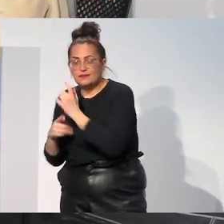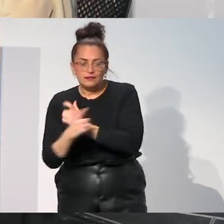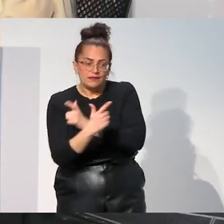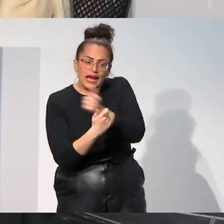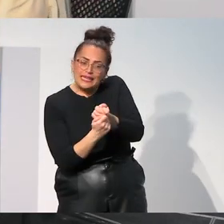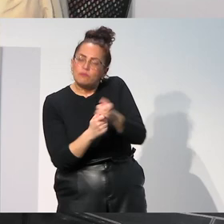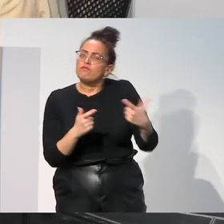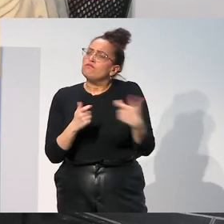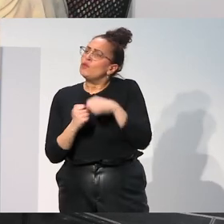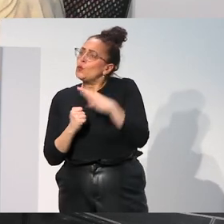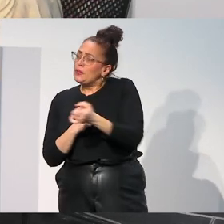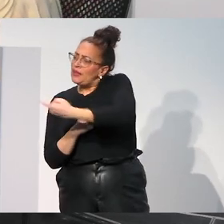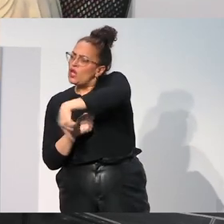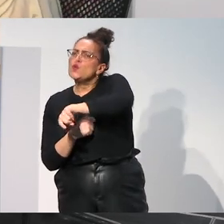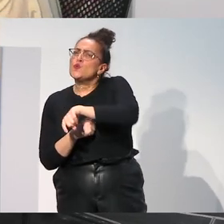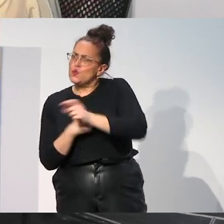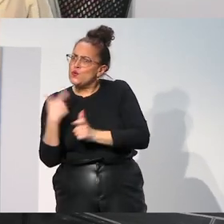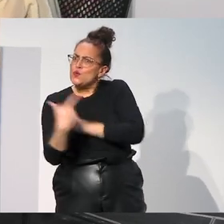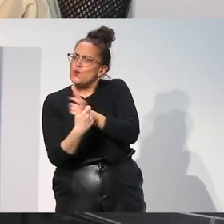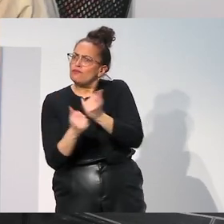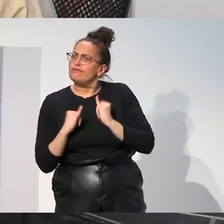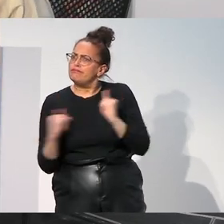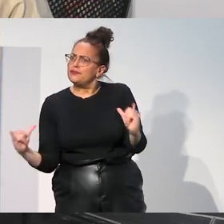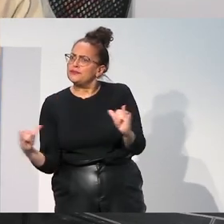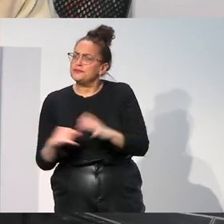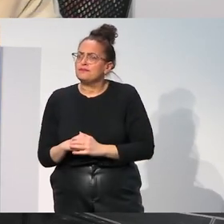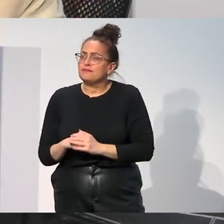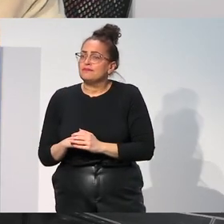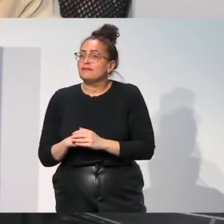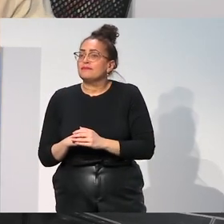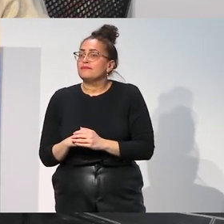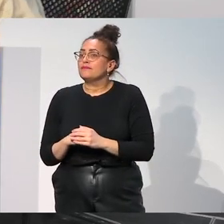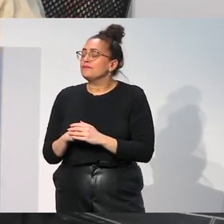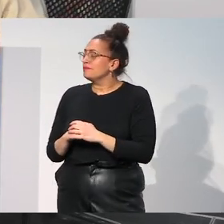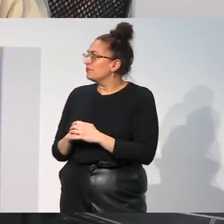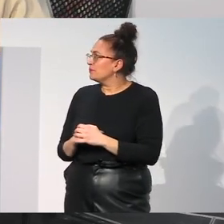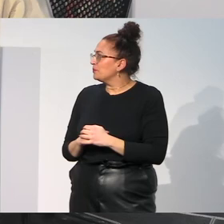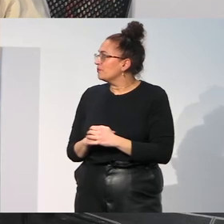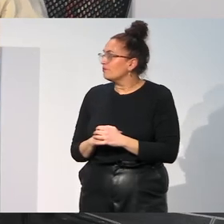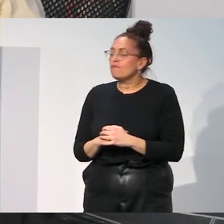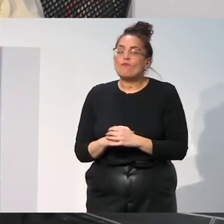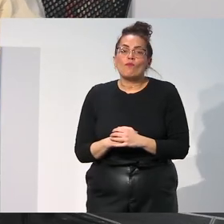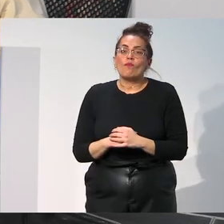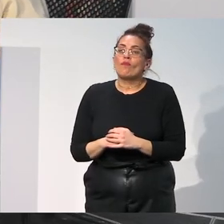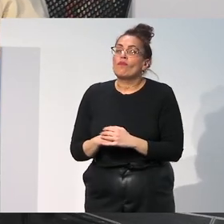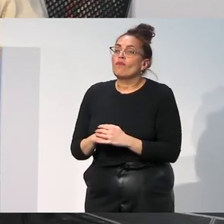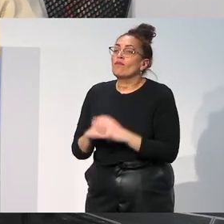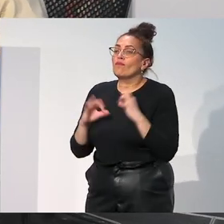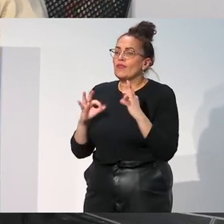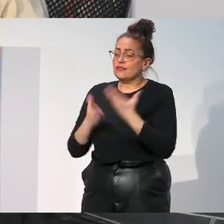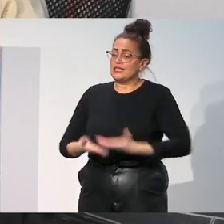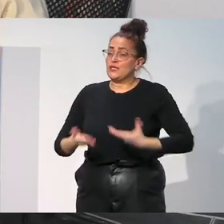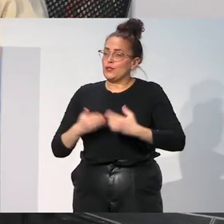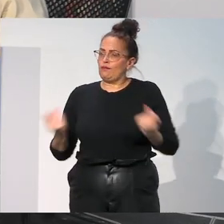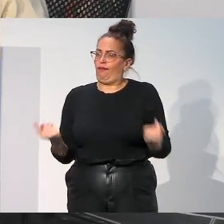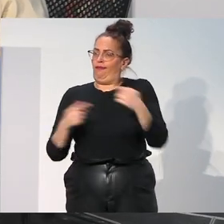un tout petit peu sa vie en fonction de l'autre. Il est à noter que paradoxalement, je crois que c'est plus facile